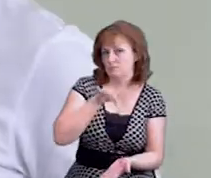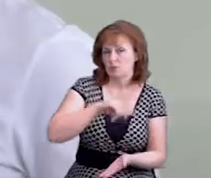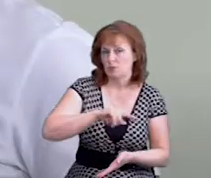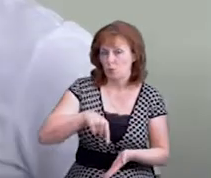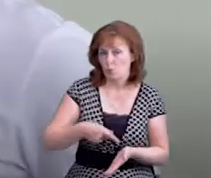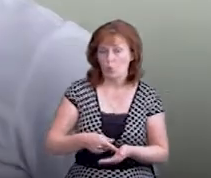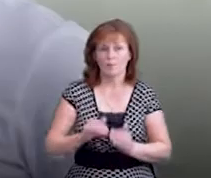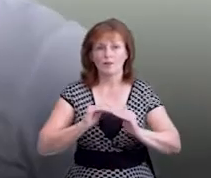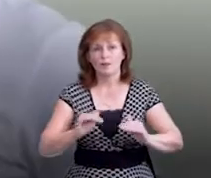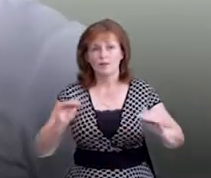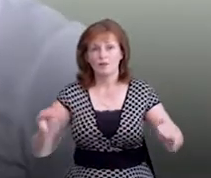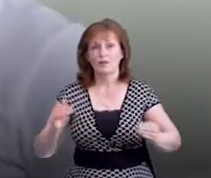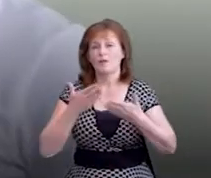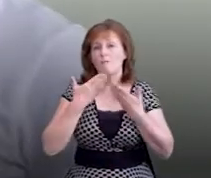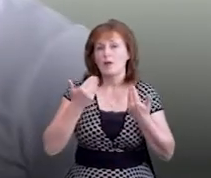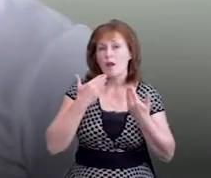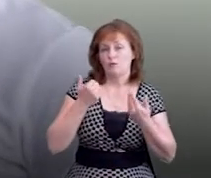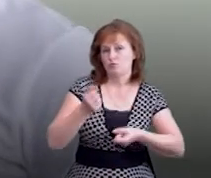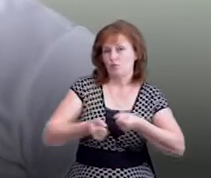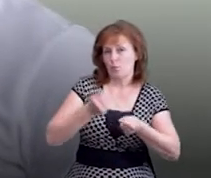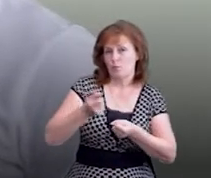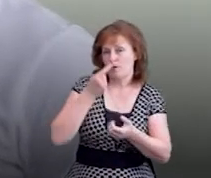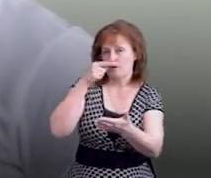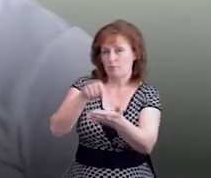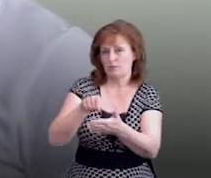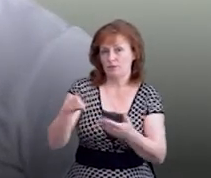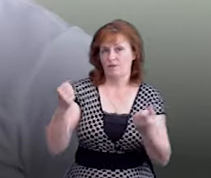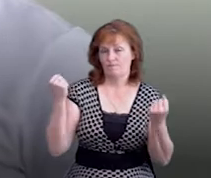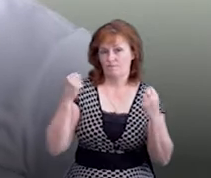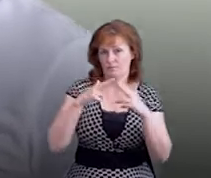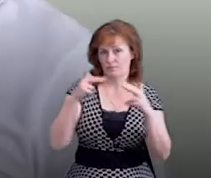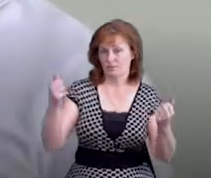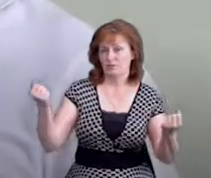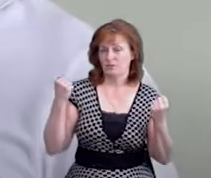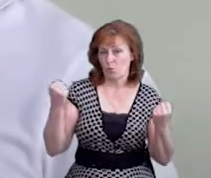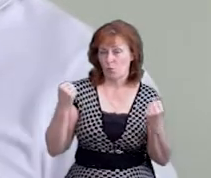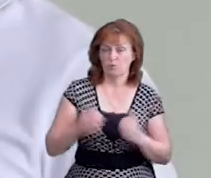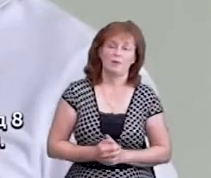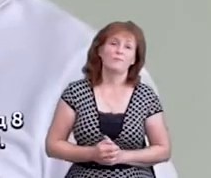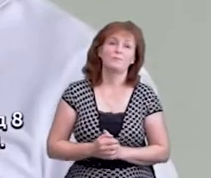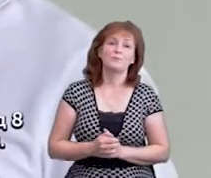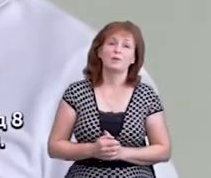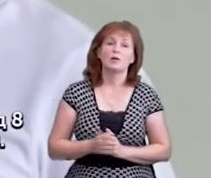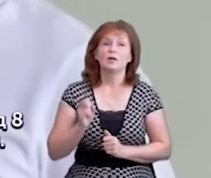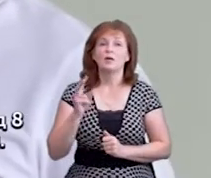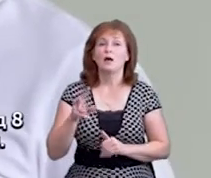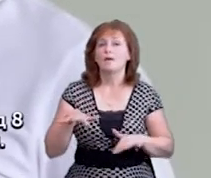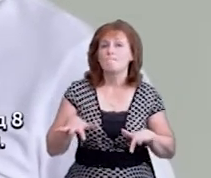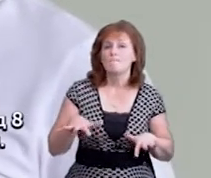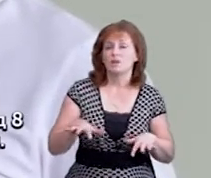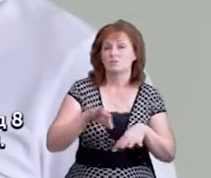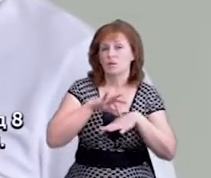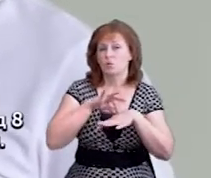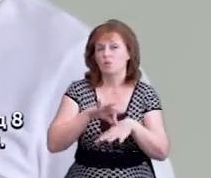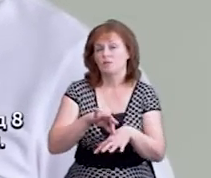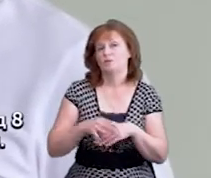плюс. Дітям легше добиратися. Все-таки Мар'їну рощу, якщо ми будемо бачити цей дворець спорту як місце